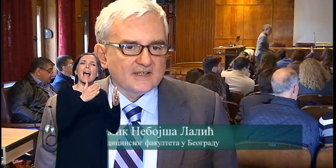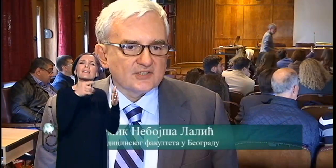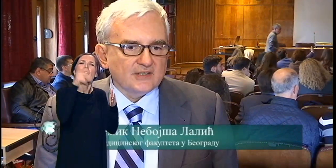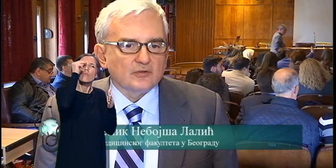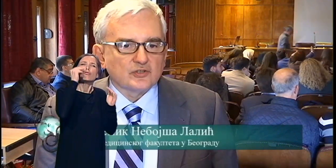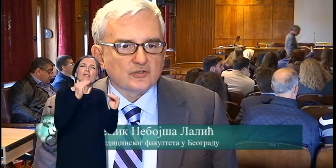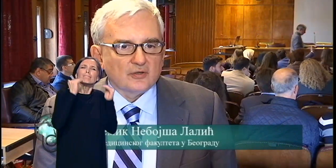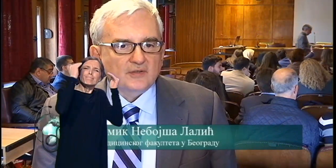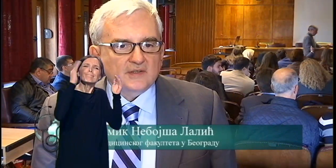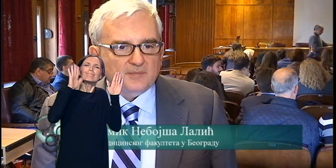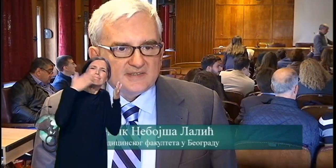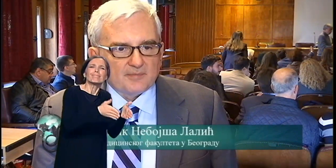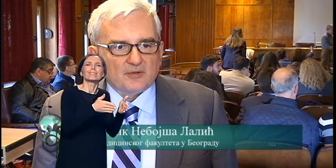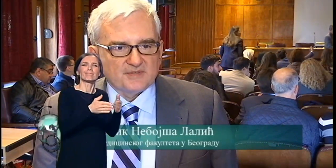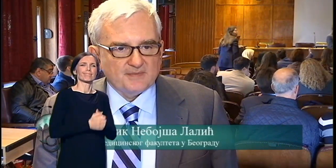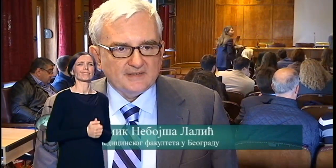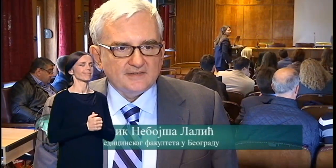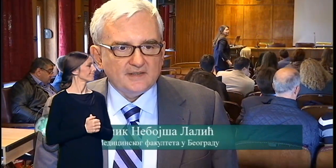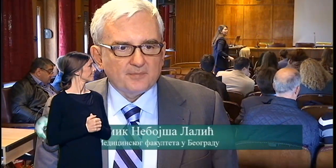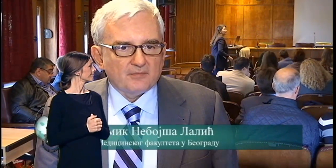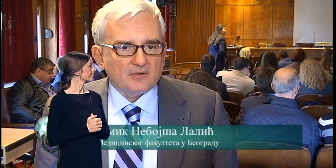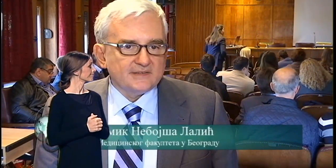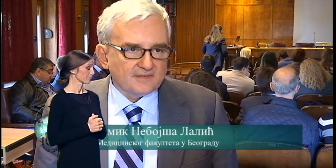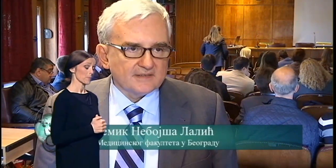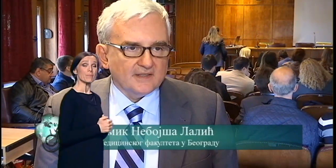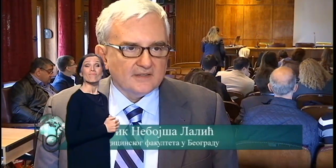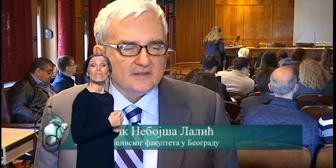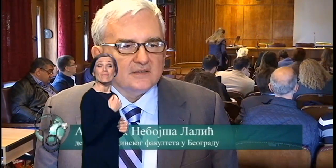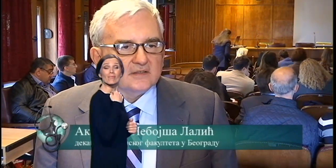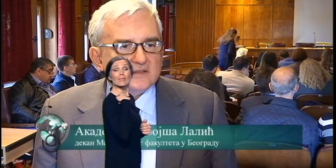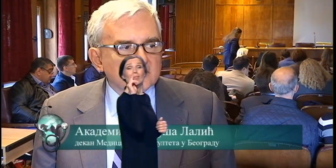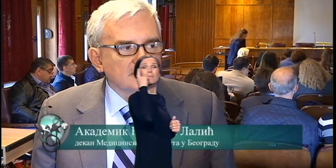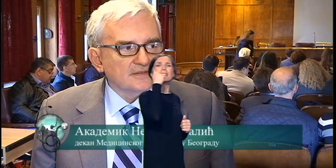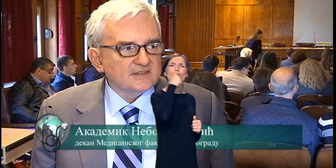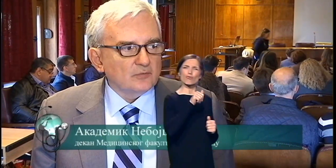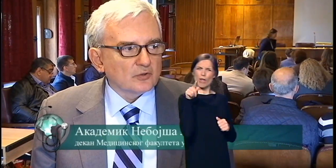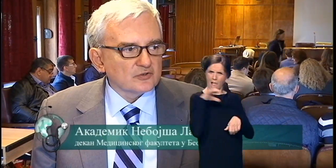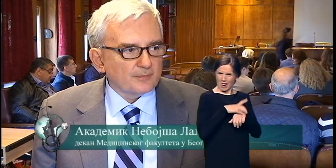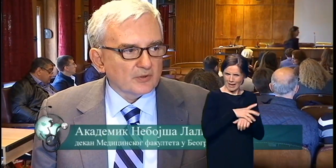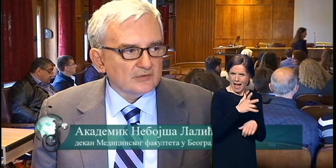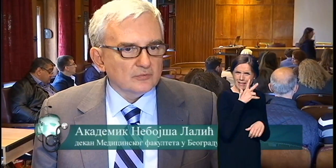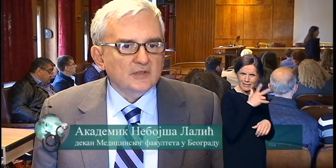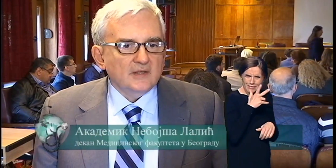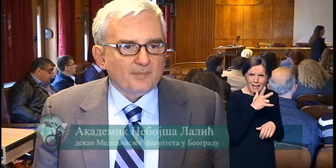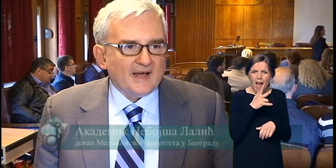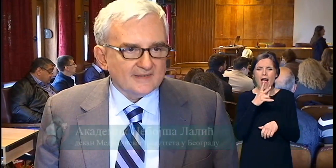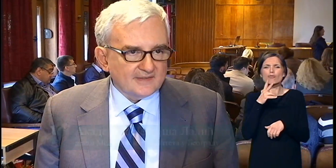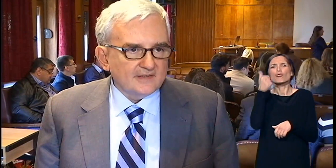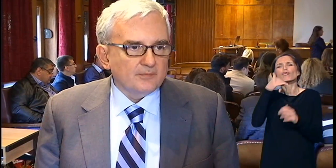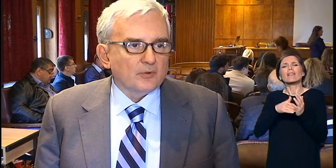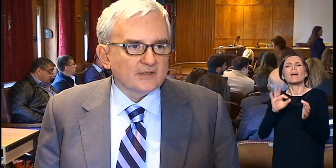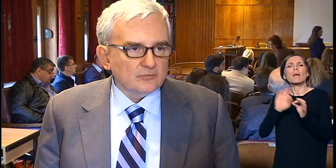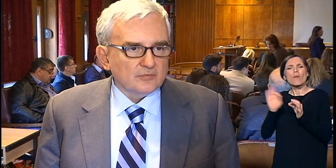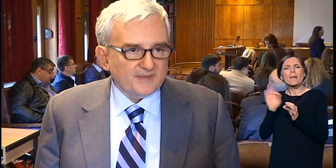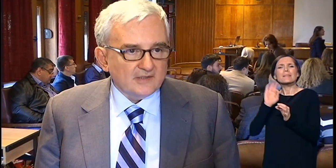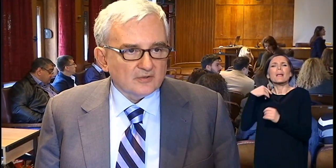lekari traže i ono što bi trebalo obezbediti je prvo adekvatna sigurnost u pogledu plate i